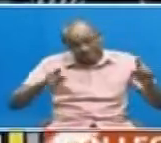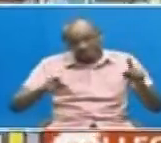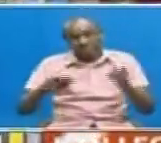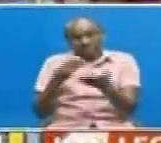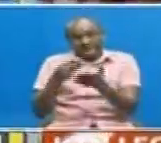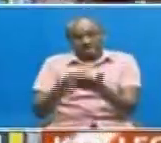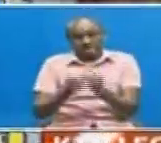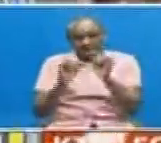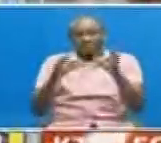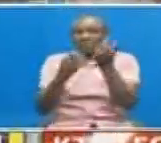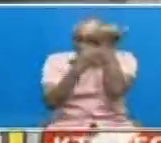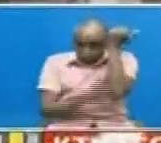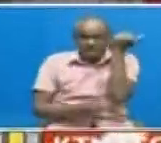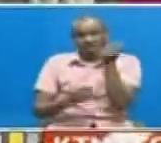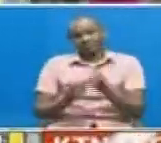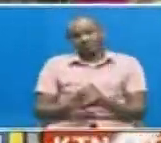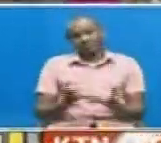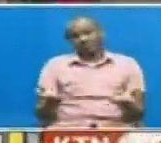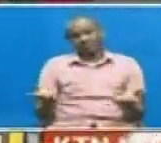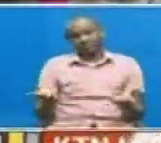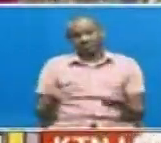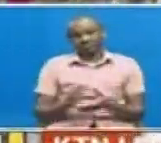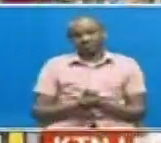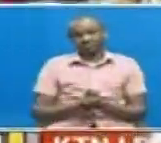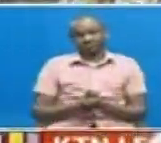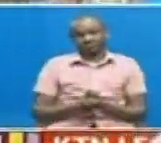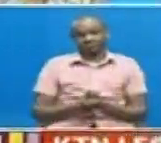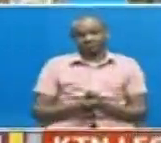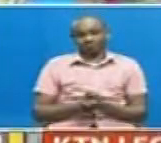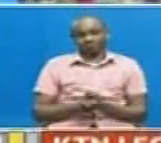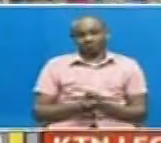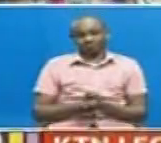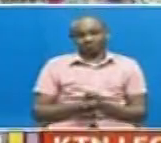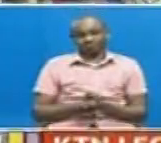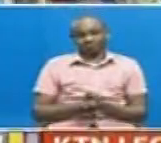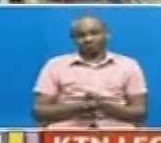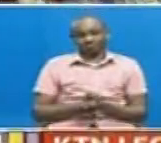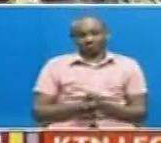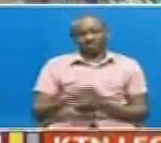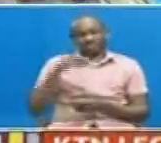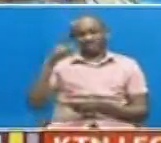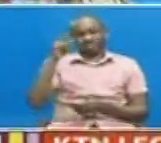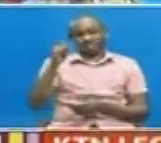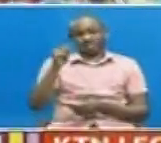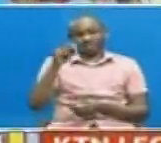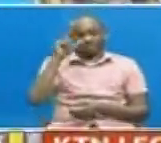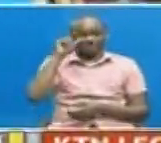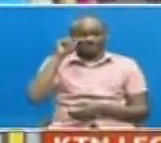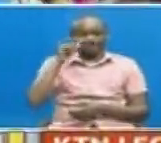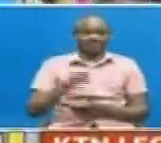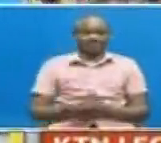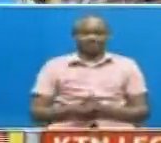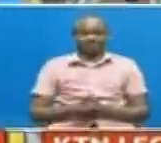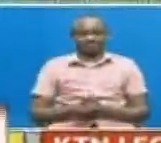wa haki. Wananchi wote tuungane. John Juma, KTN, Mombasa.